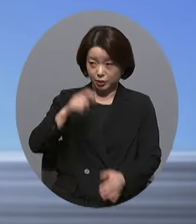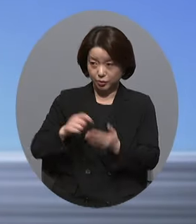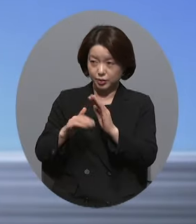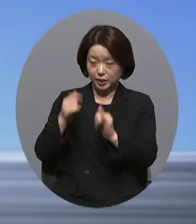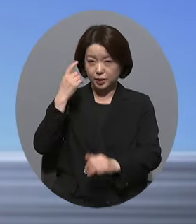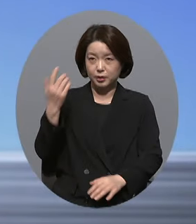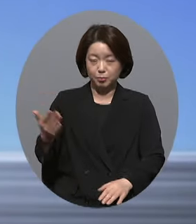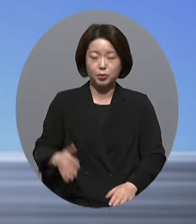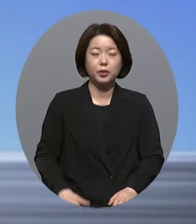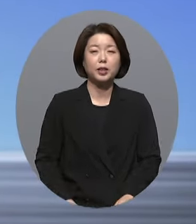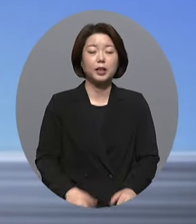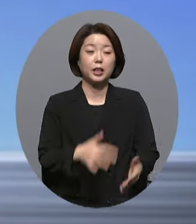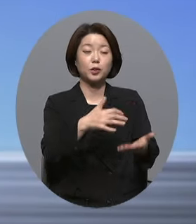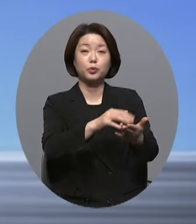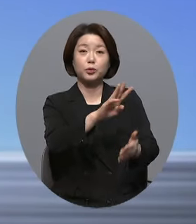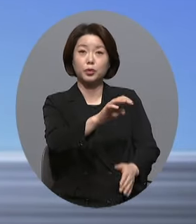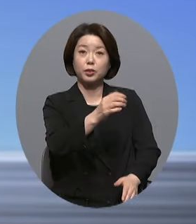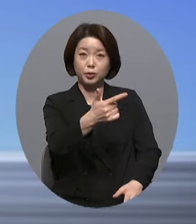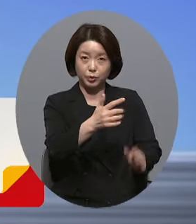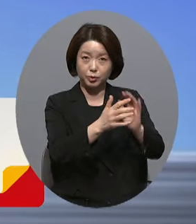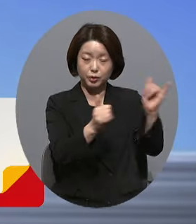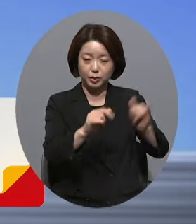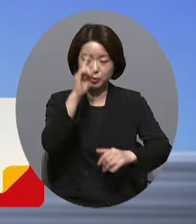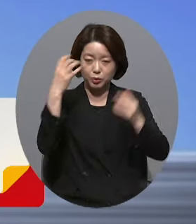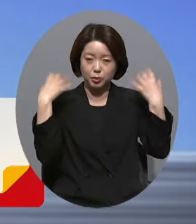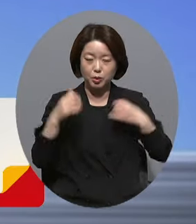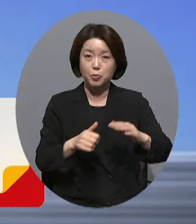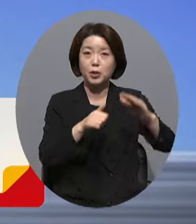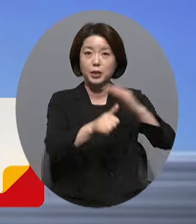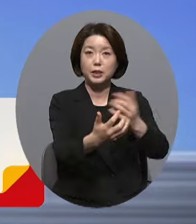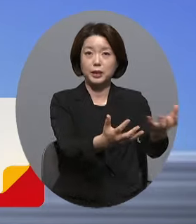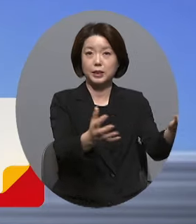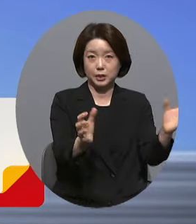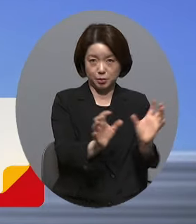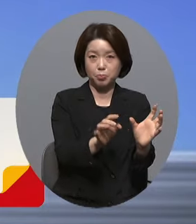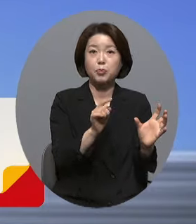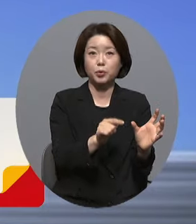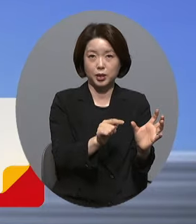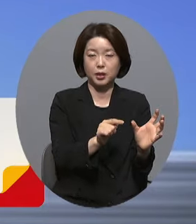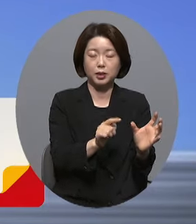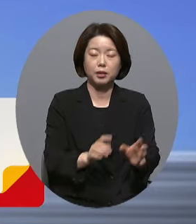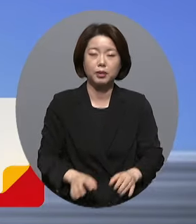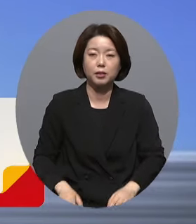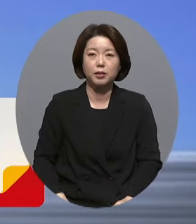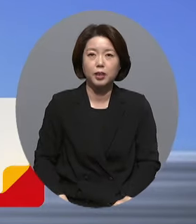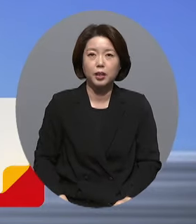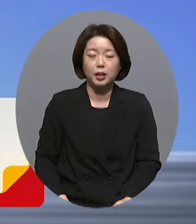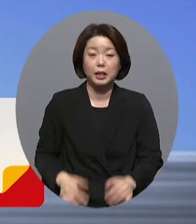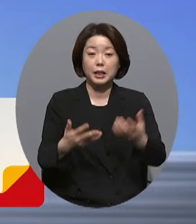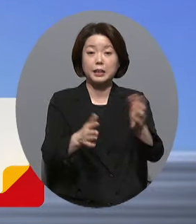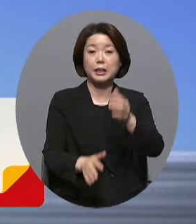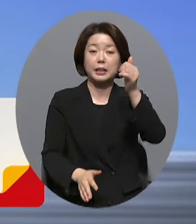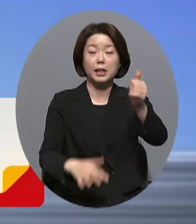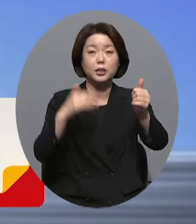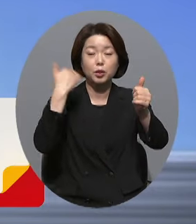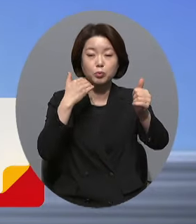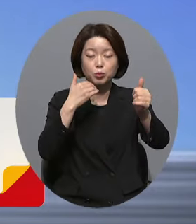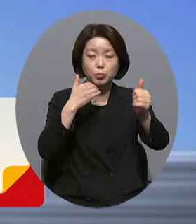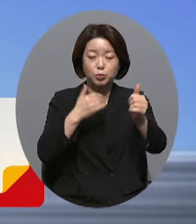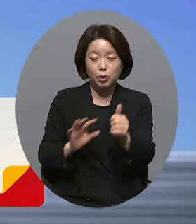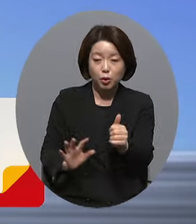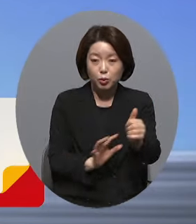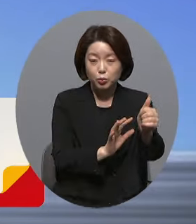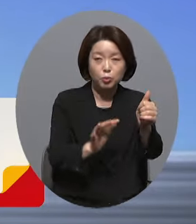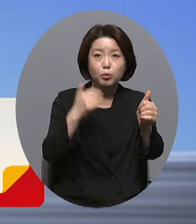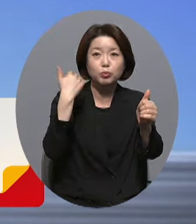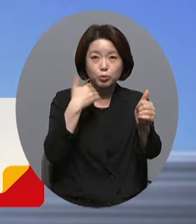이제 36명의 방문단이 정부 대표단 공식 명칭은 그렇더군요. 그런데 여기서 단장이 누구고 수행원이 누구고 이건